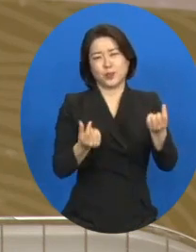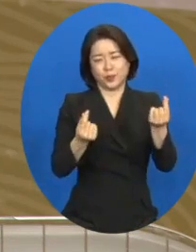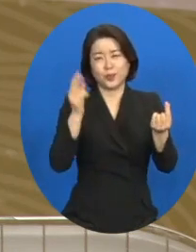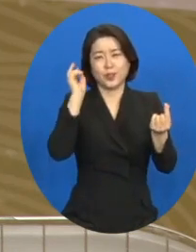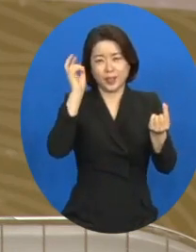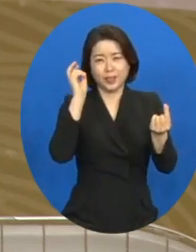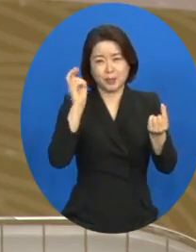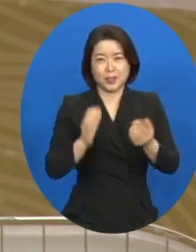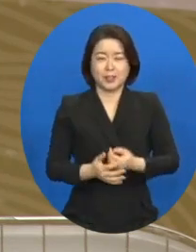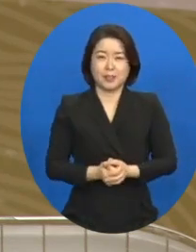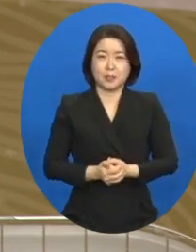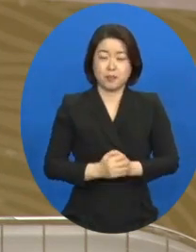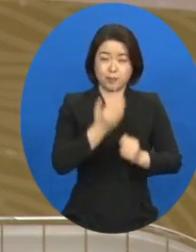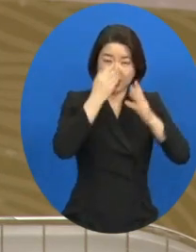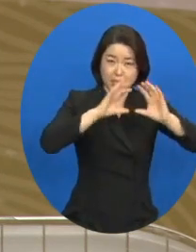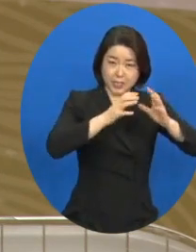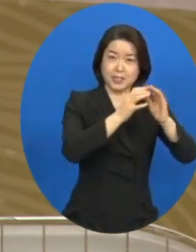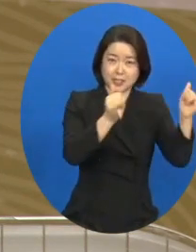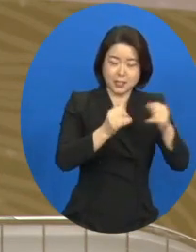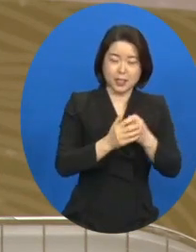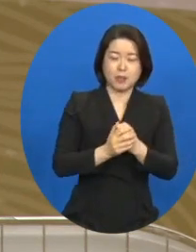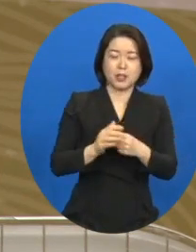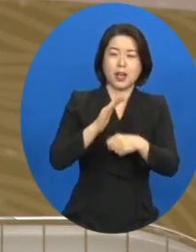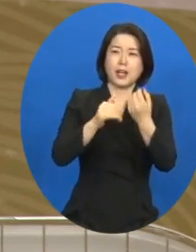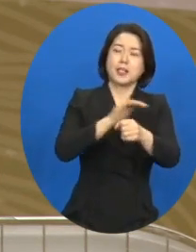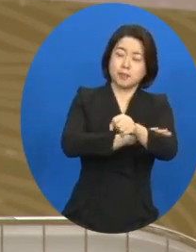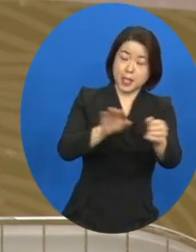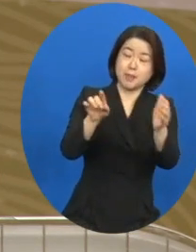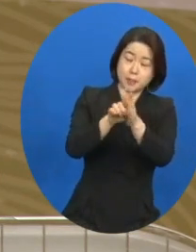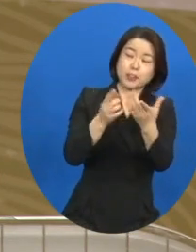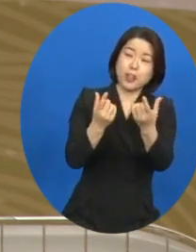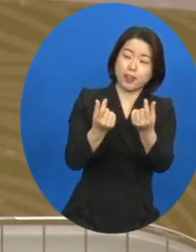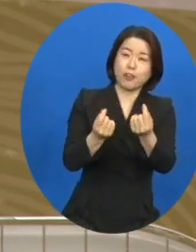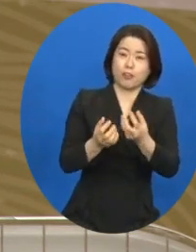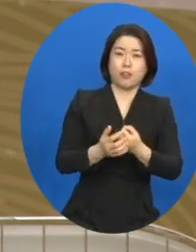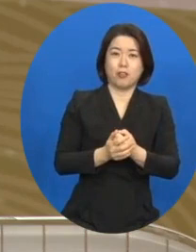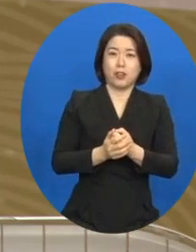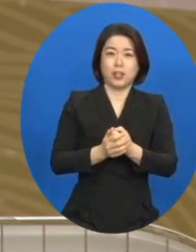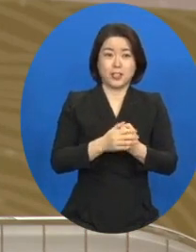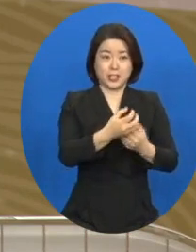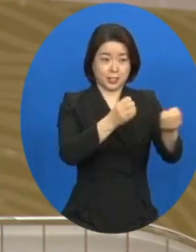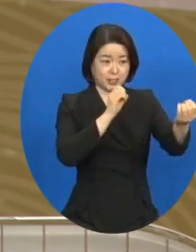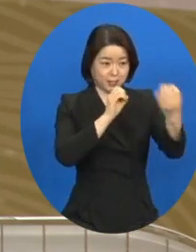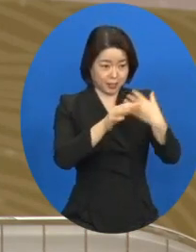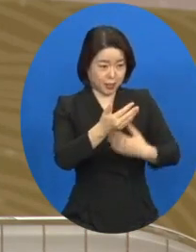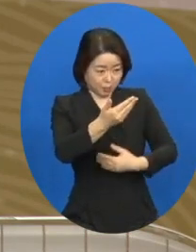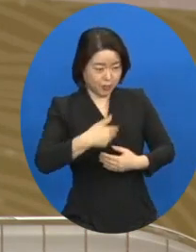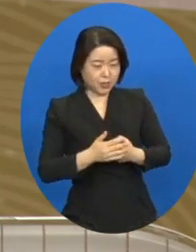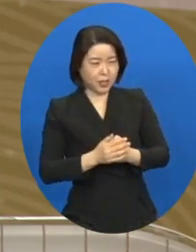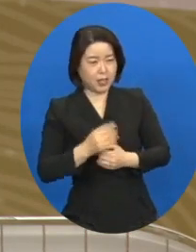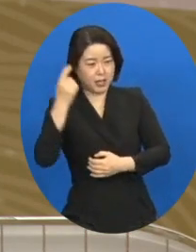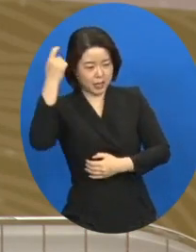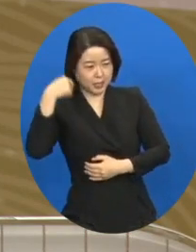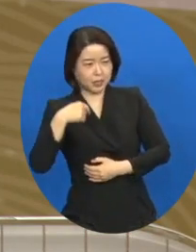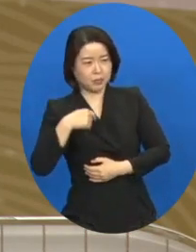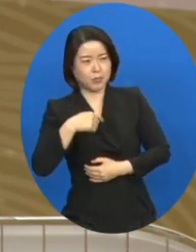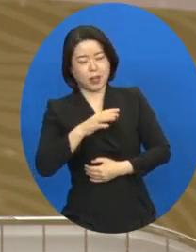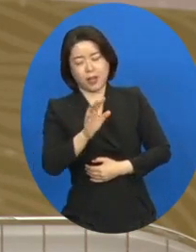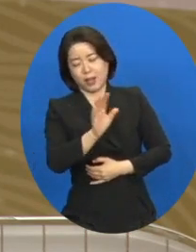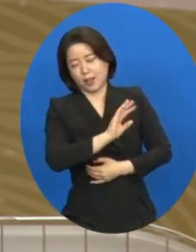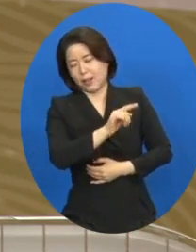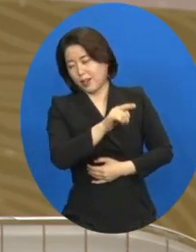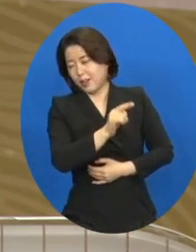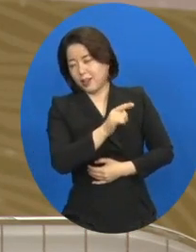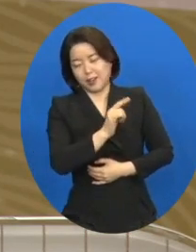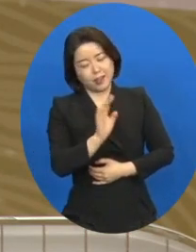생각합니다. 이스라엘 백성들이 하나님 잘 믿을게요 그럴 때 여호수아가 느끼기에는 안 되겠구나 얘들,